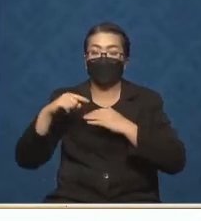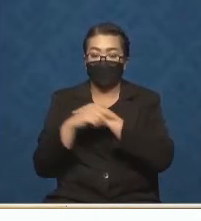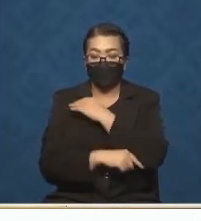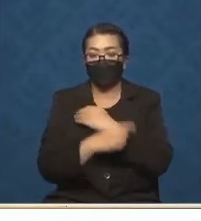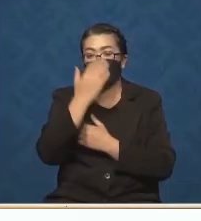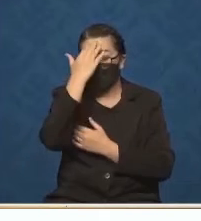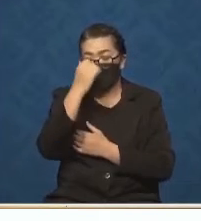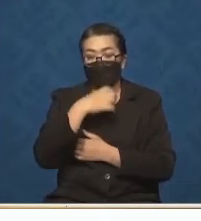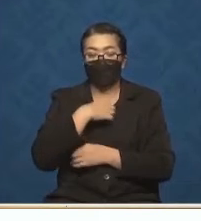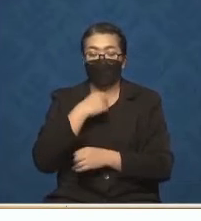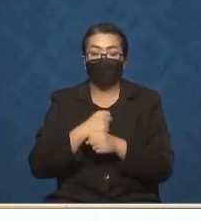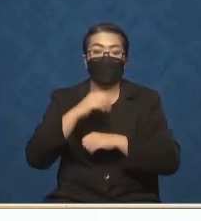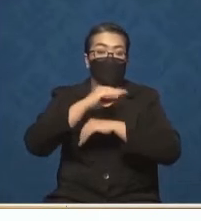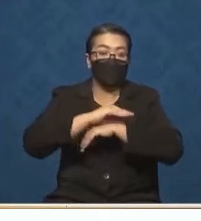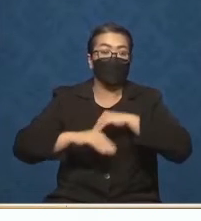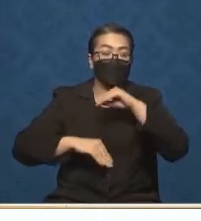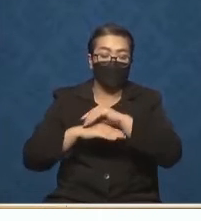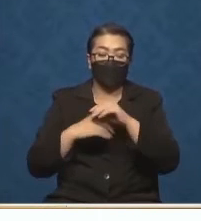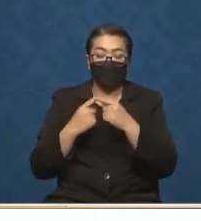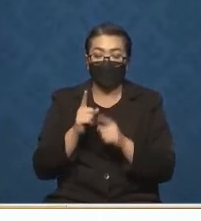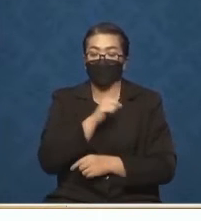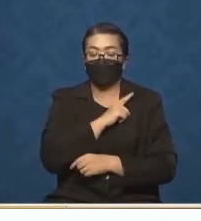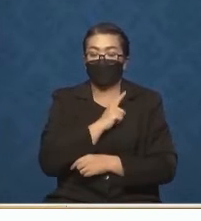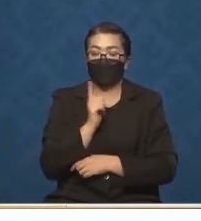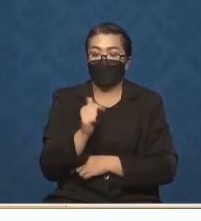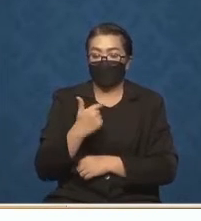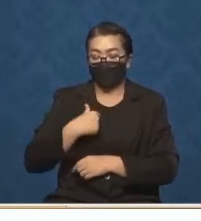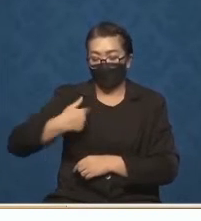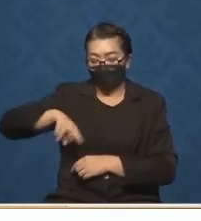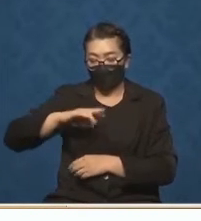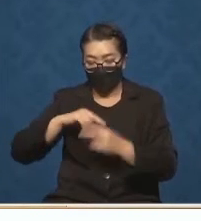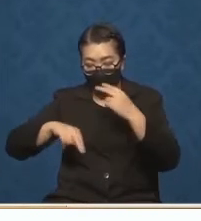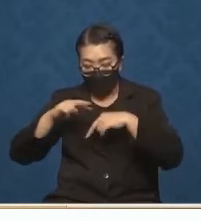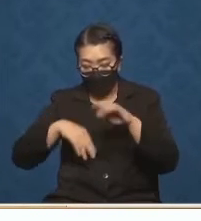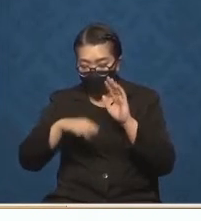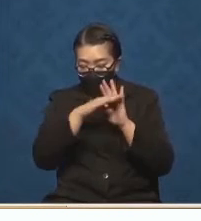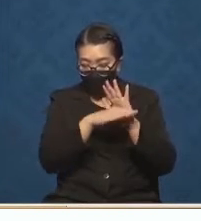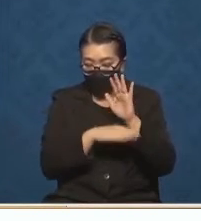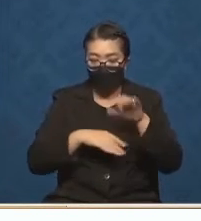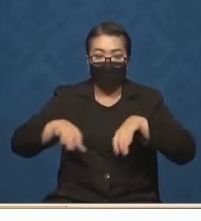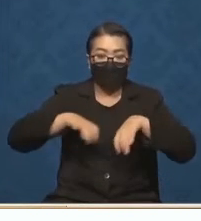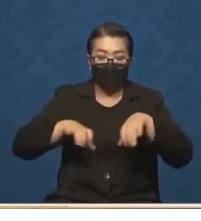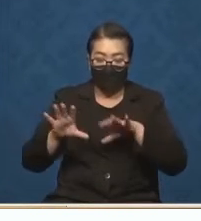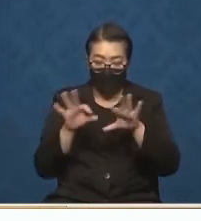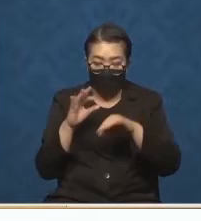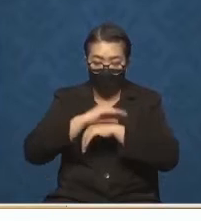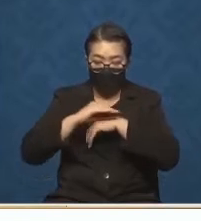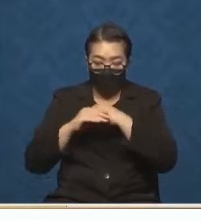ณบนys eng sermonสรัโ